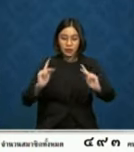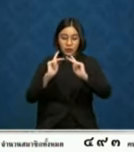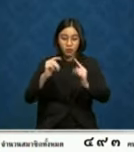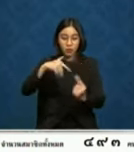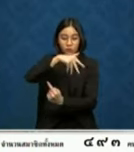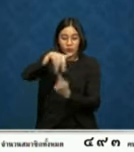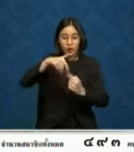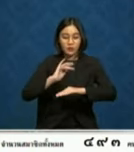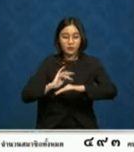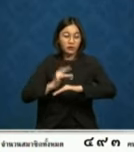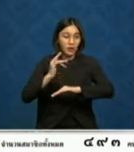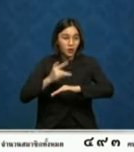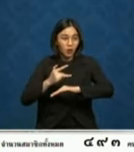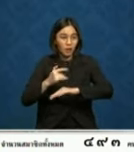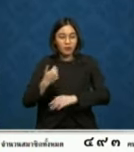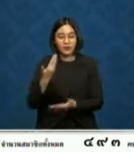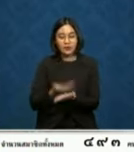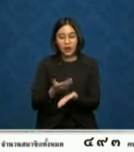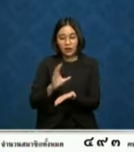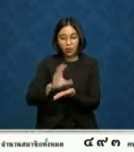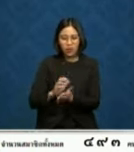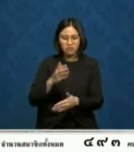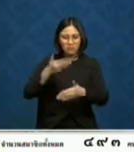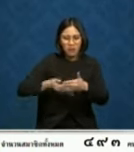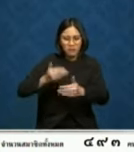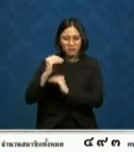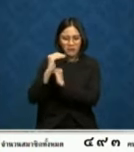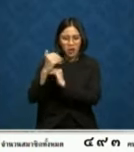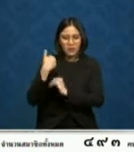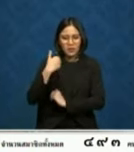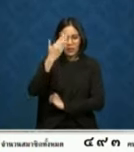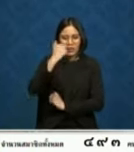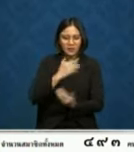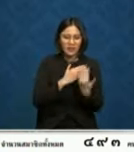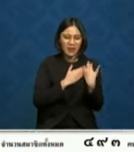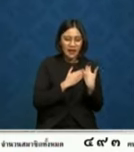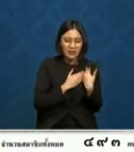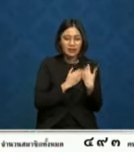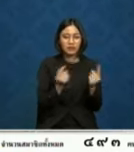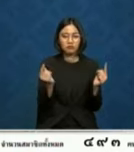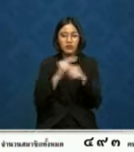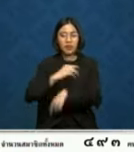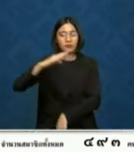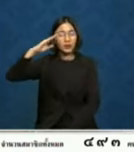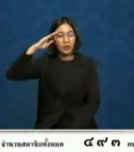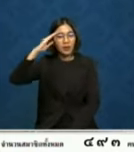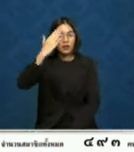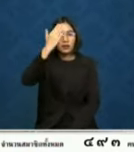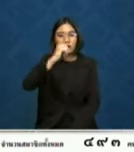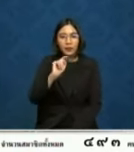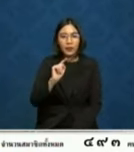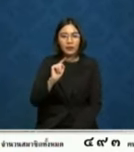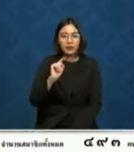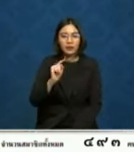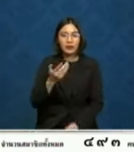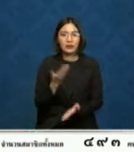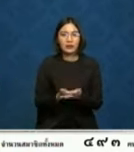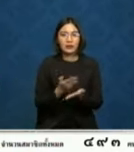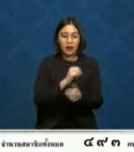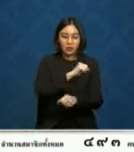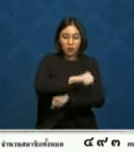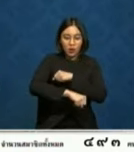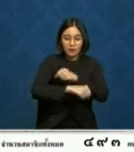ธรรมชาติและสิ่งแวดล้อมซึ่งมีงบประมาณจำกัดอยู่แล้วต้องมารับภาระนี้แทนกองทัพบกนอกจากนี้ค่าก่อสร้าง